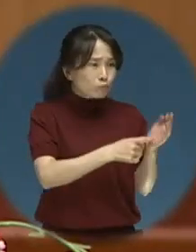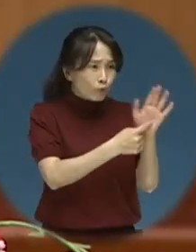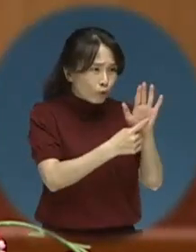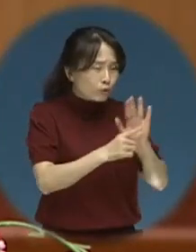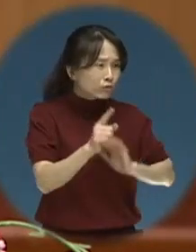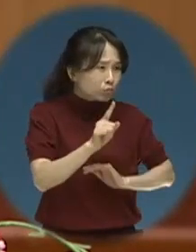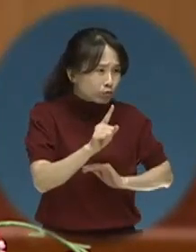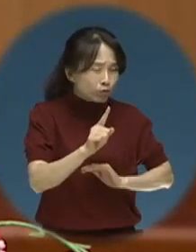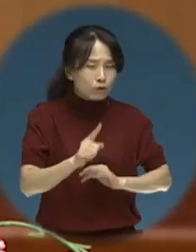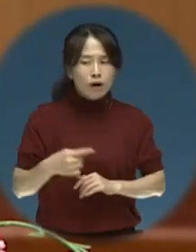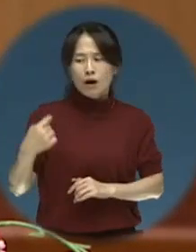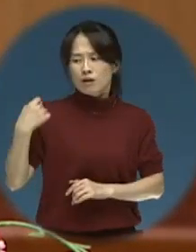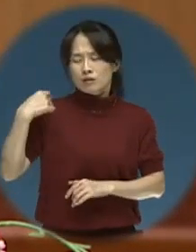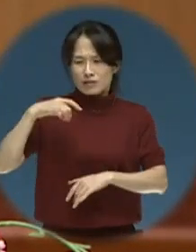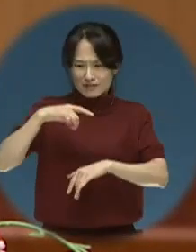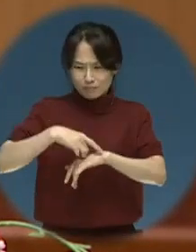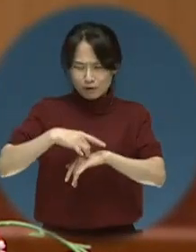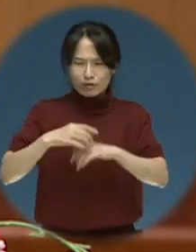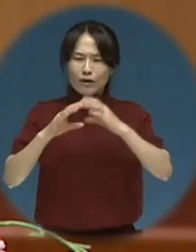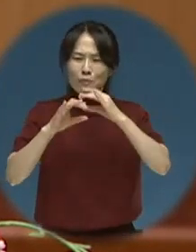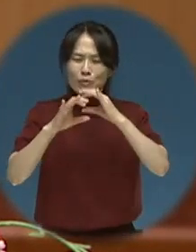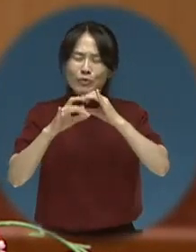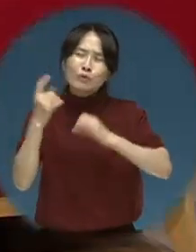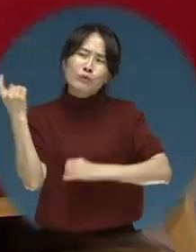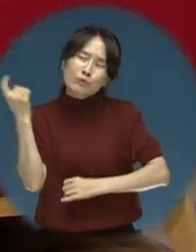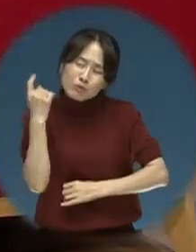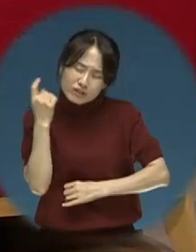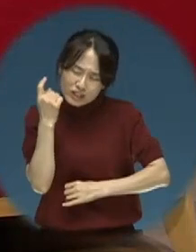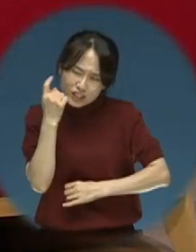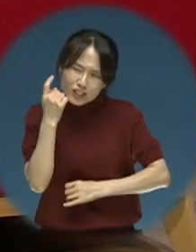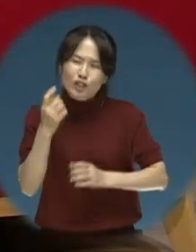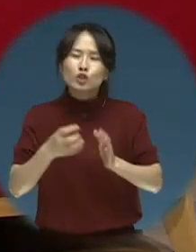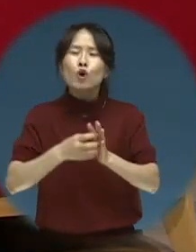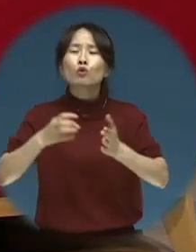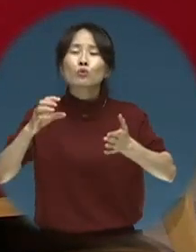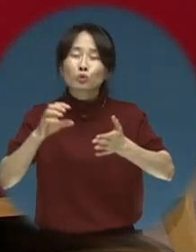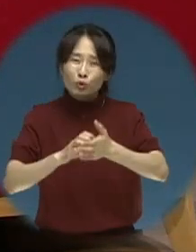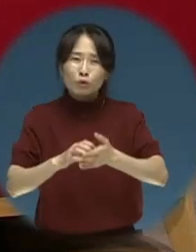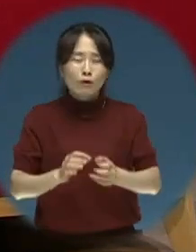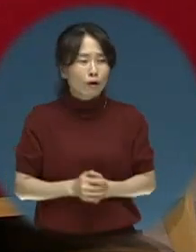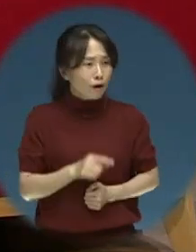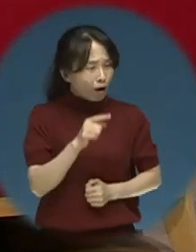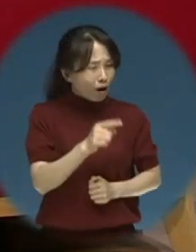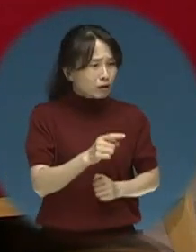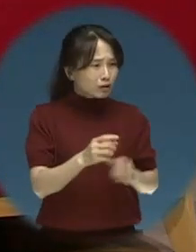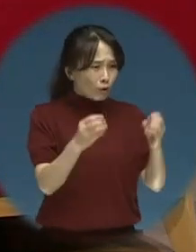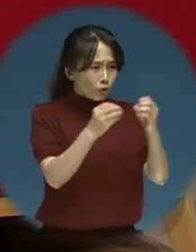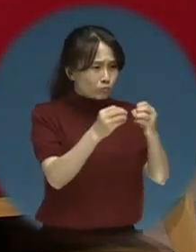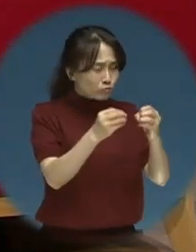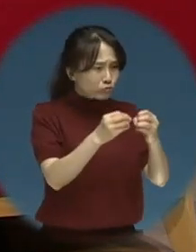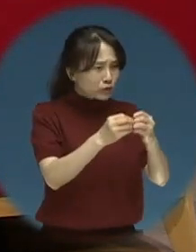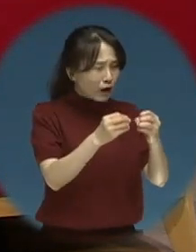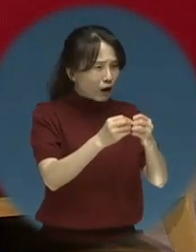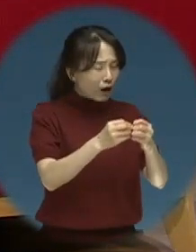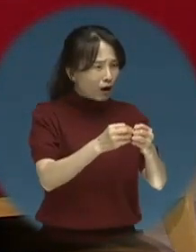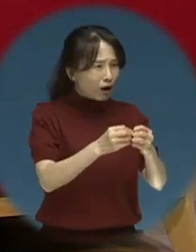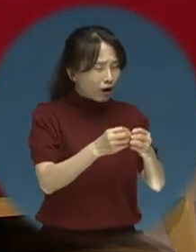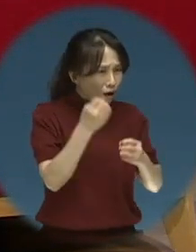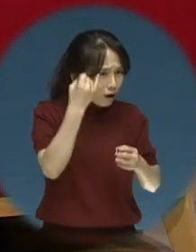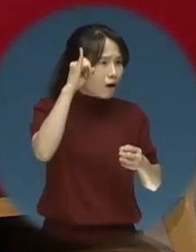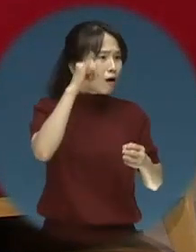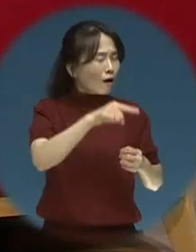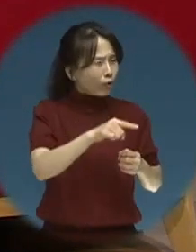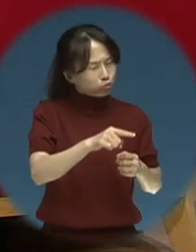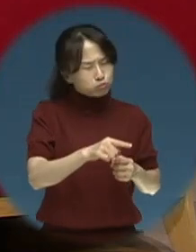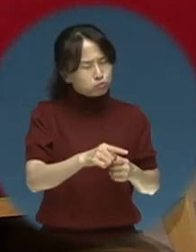등뼈에서 피리 소리가 날 정도로. 네. 아니 등뼈에서 피리 소리 이런 걸 떠올린다는 것 자체가 이게 아무나